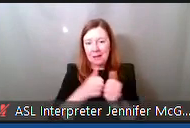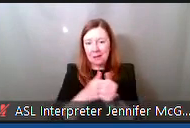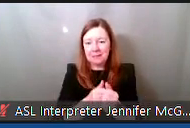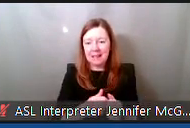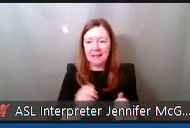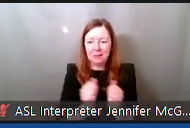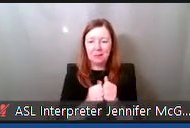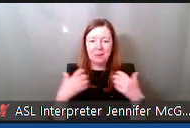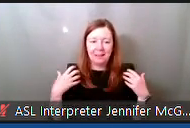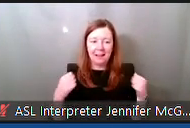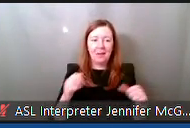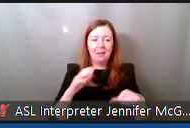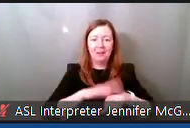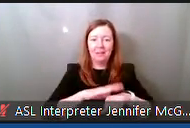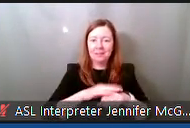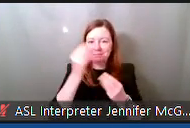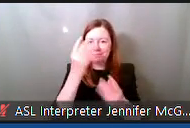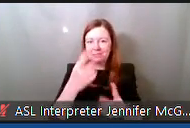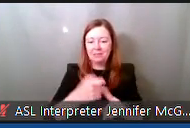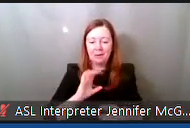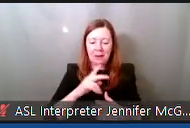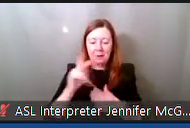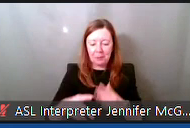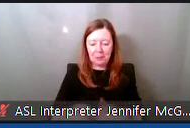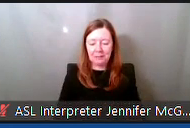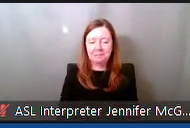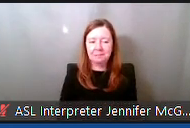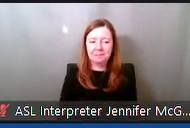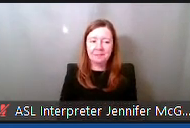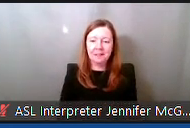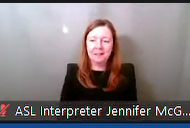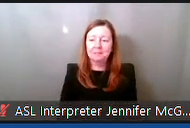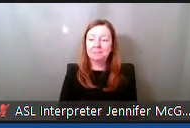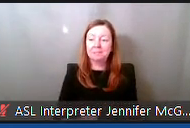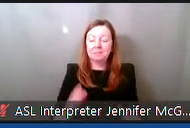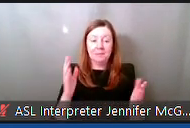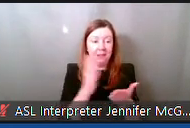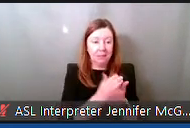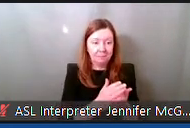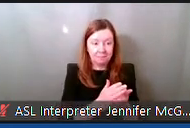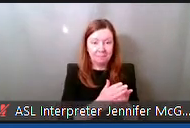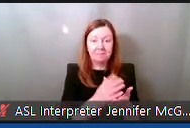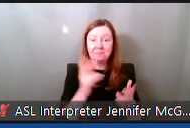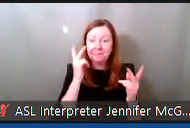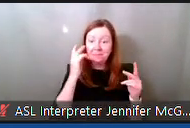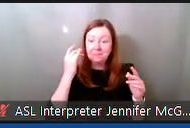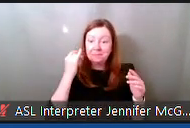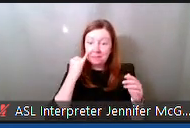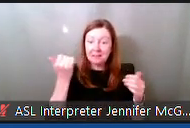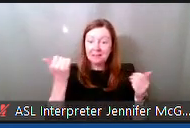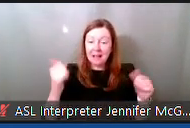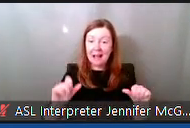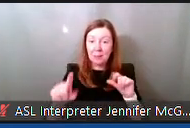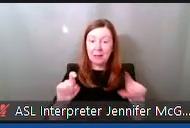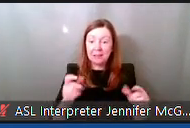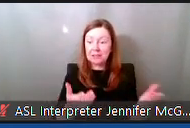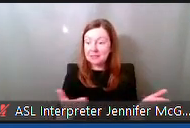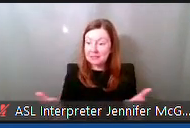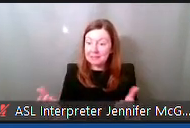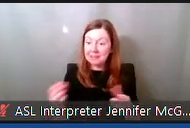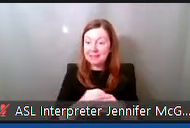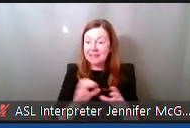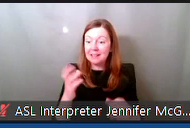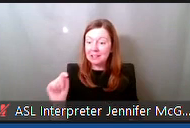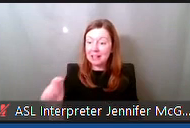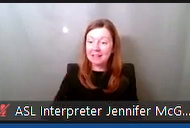参加这次会议。那如果说你们想要得到更新的信息的话呢，可以上我们这些网站来登